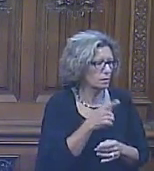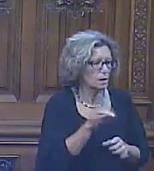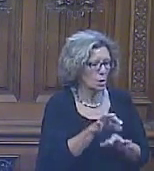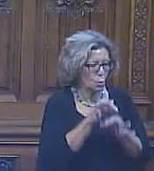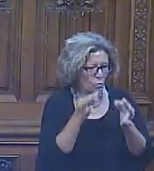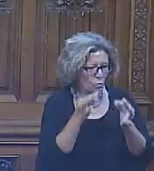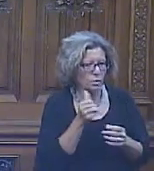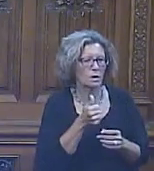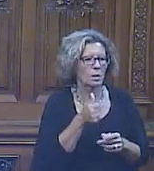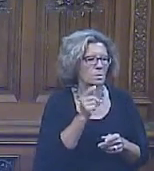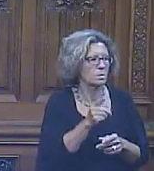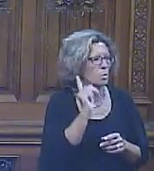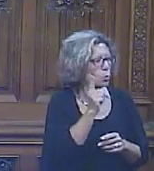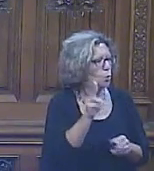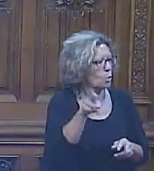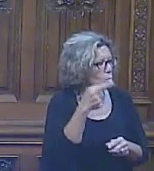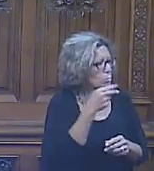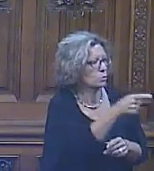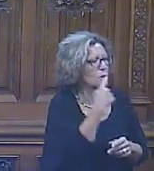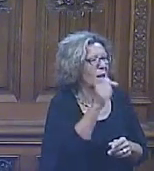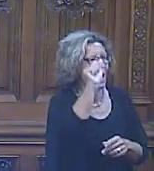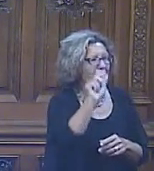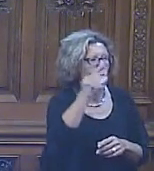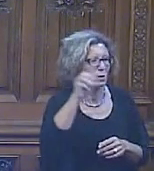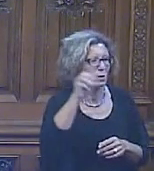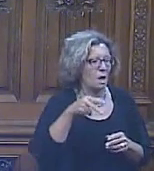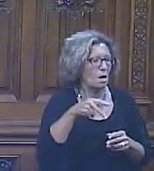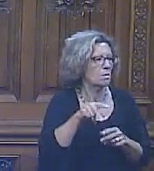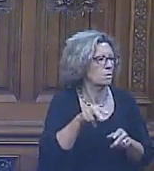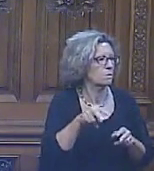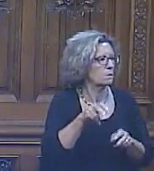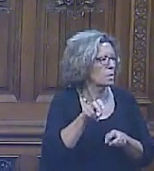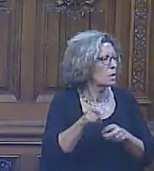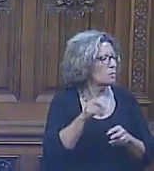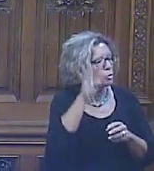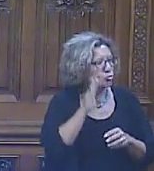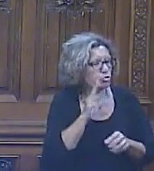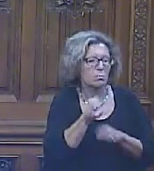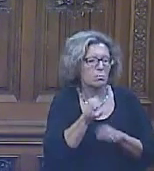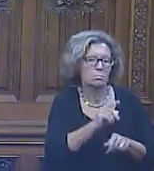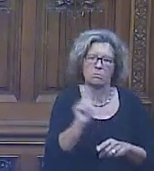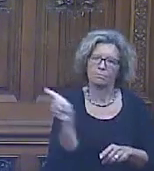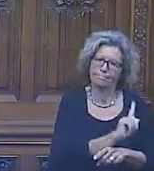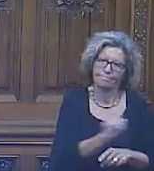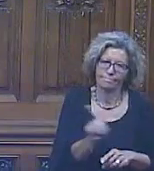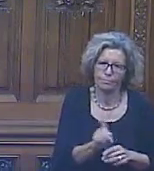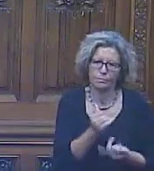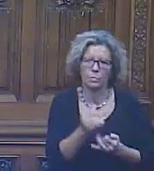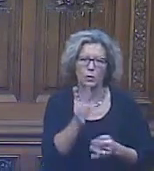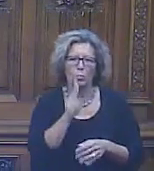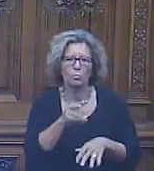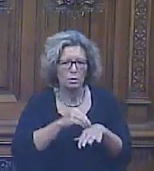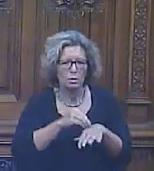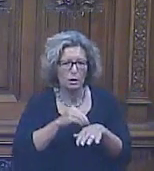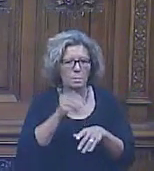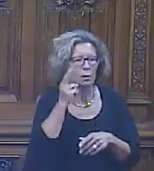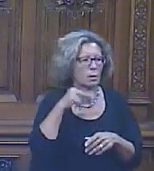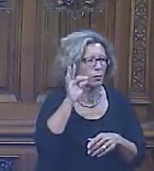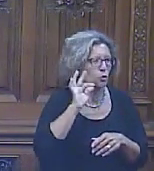eröffnet, Sie haben den ersten Ordnungsruf verdient. Eine soziale Stadtregierung geht natürlich ganz und gar nicht. Zu Wort gemeldet hat sich